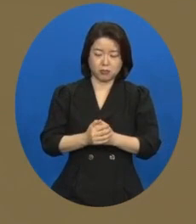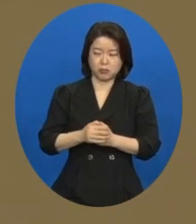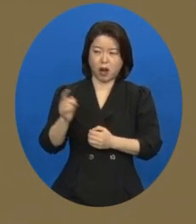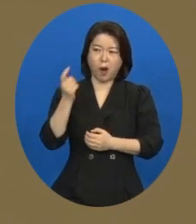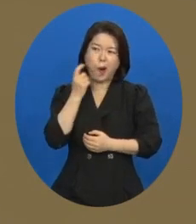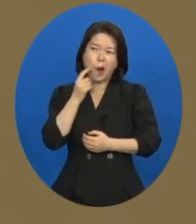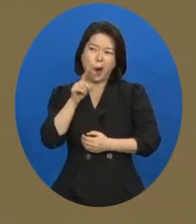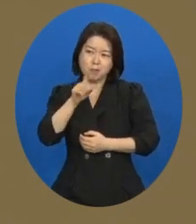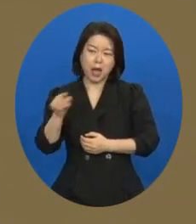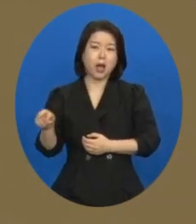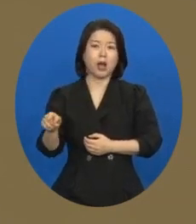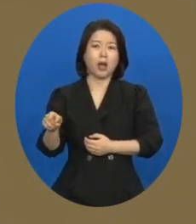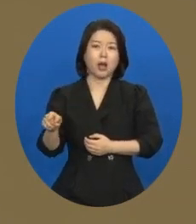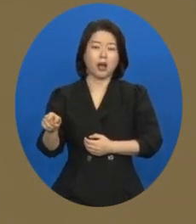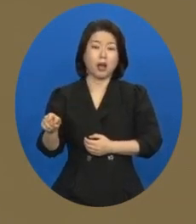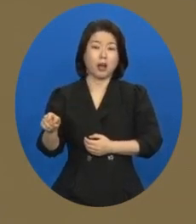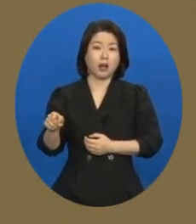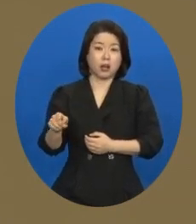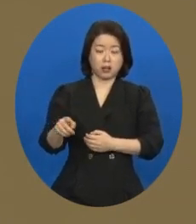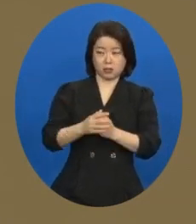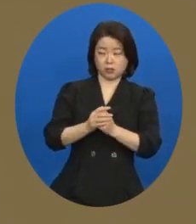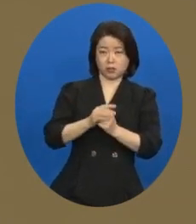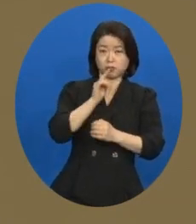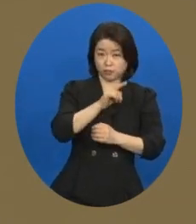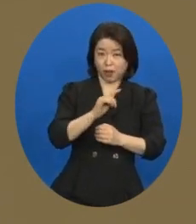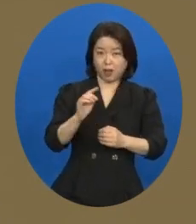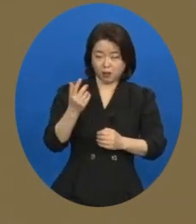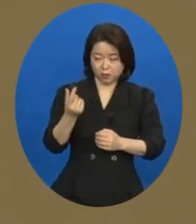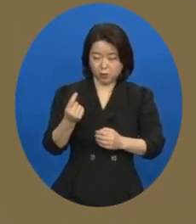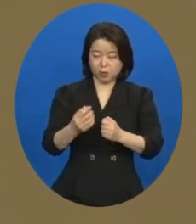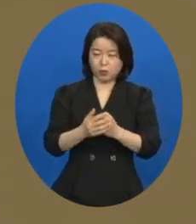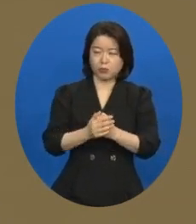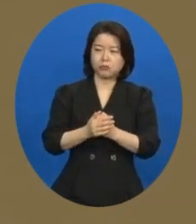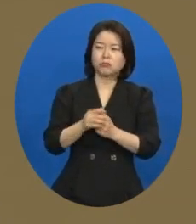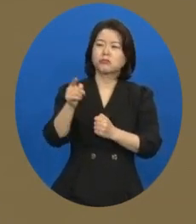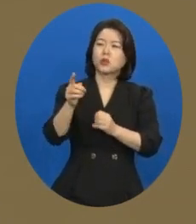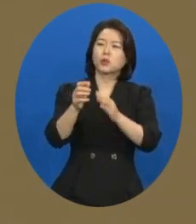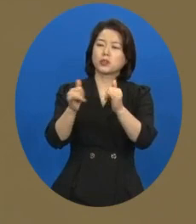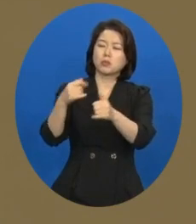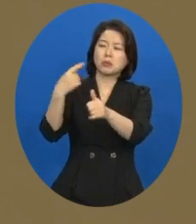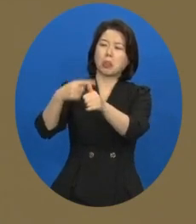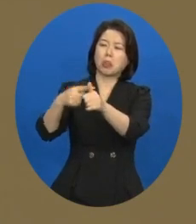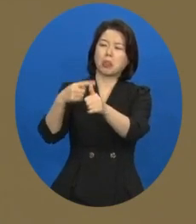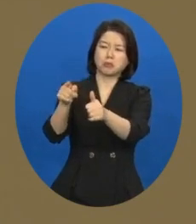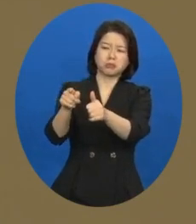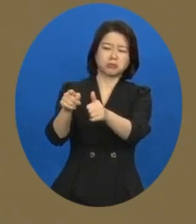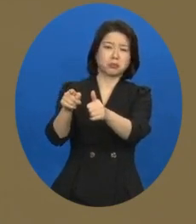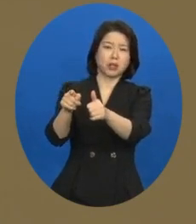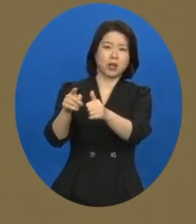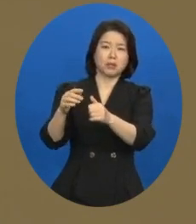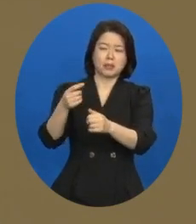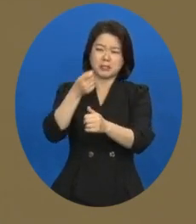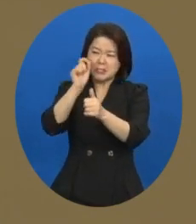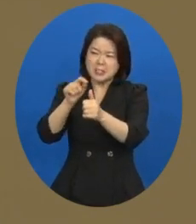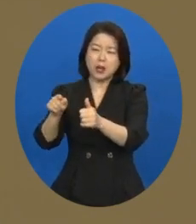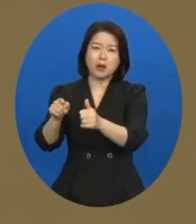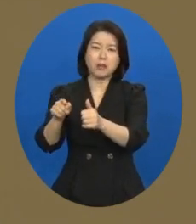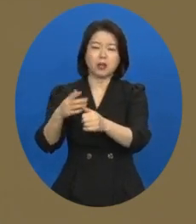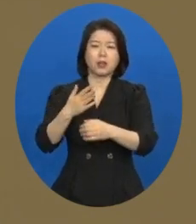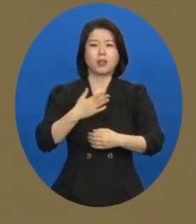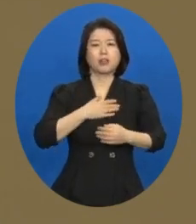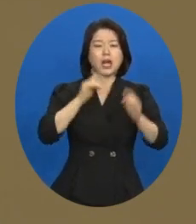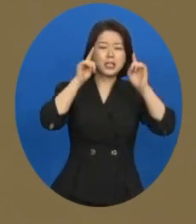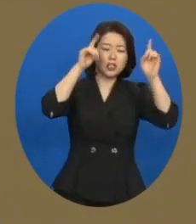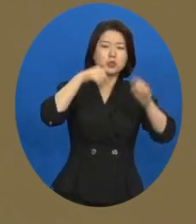거짓말장이라 우리가 어떤 사람에 대해서 욕을 하면 그는 우리는 지옥에 갈 수밖에 없는